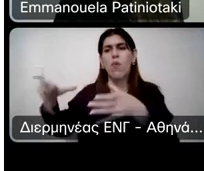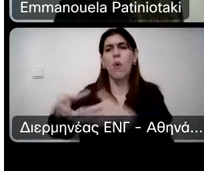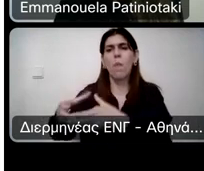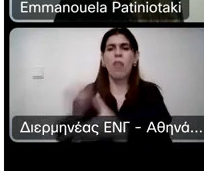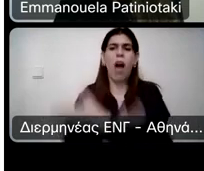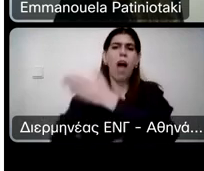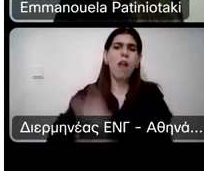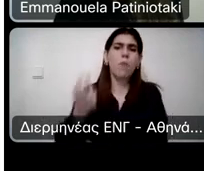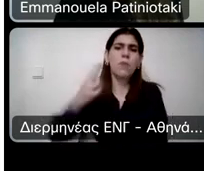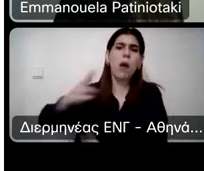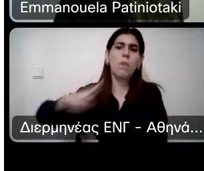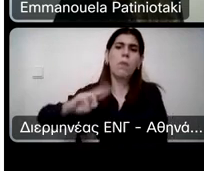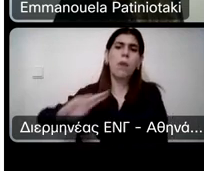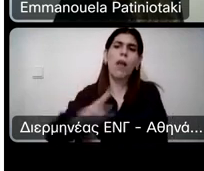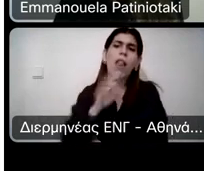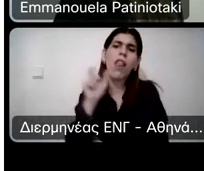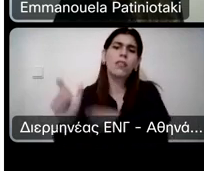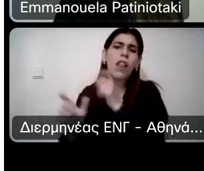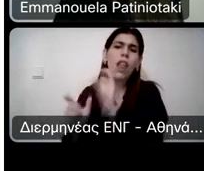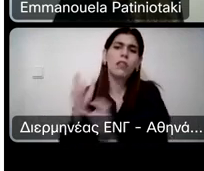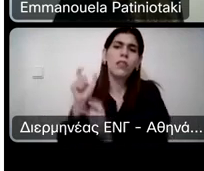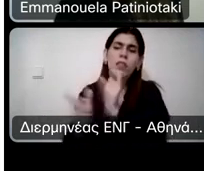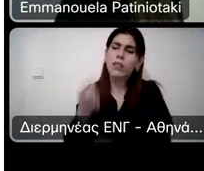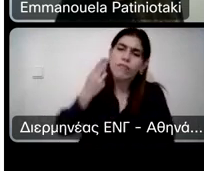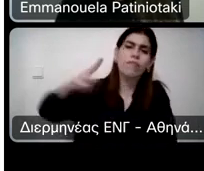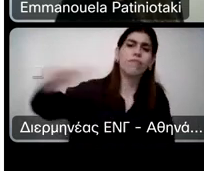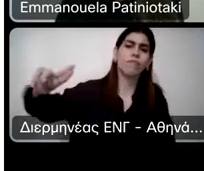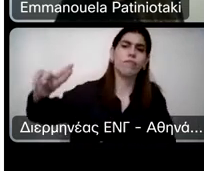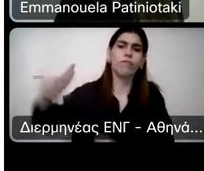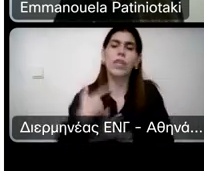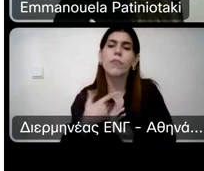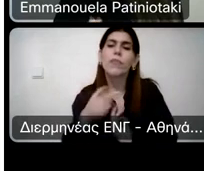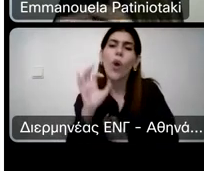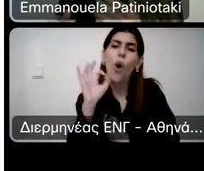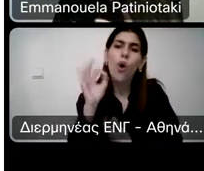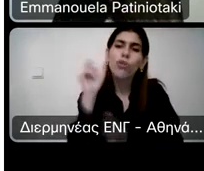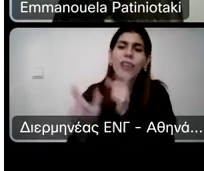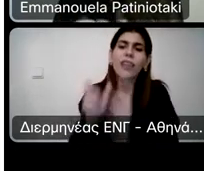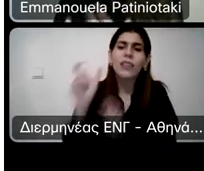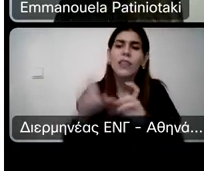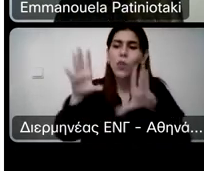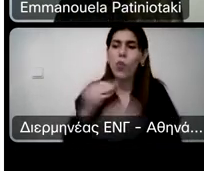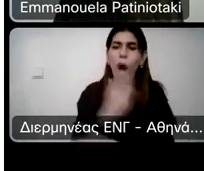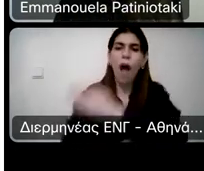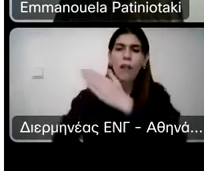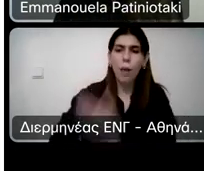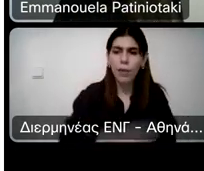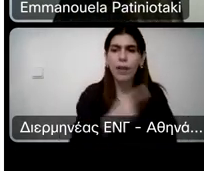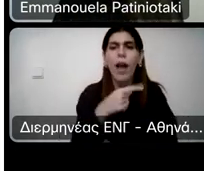και χρησιμοποιούμε επίσης όρους αναπηρίας για να στιγματίσουμε μη ανάπηρους